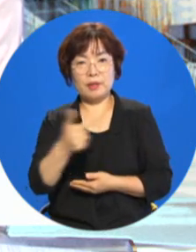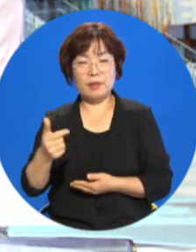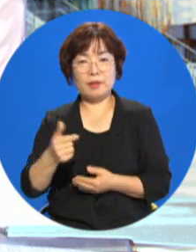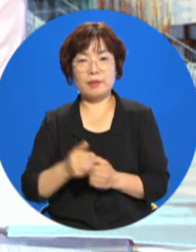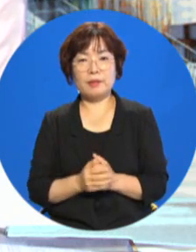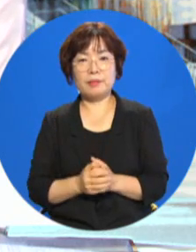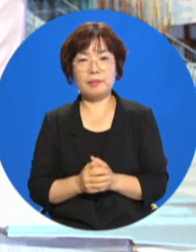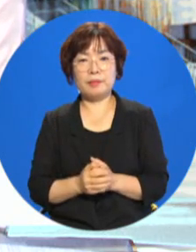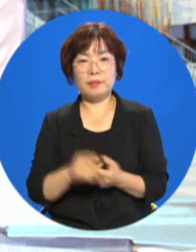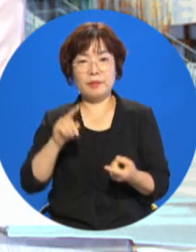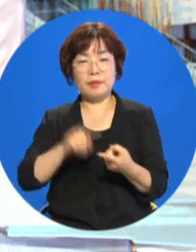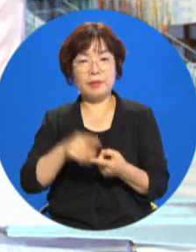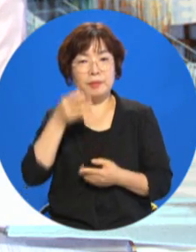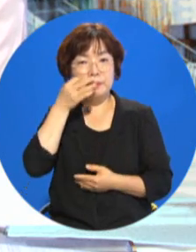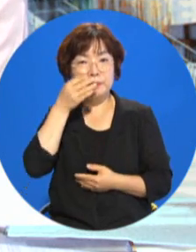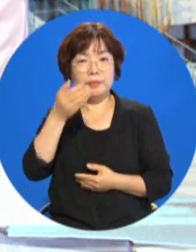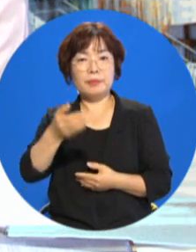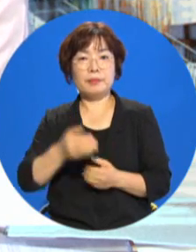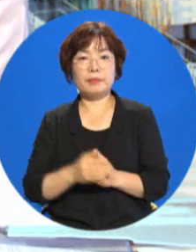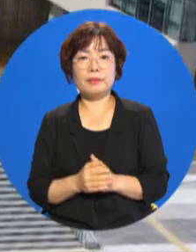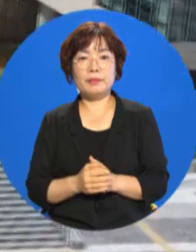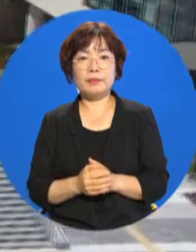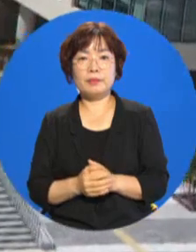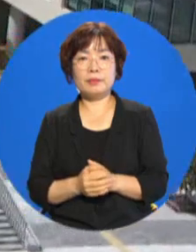많습니다. 김주희 기자가 취재했습니다.